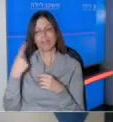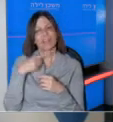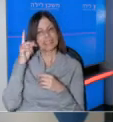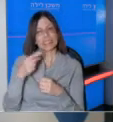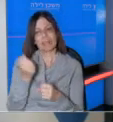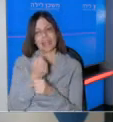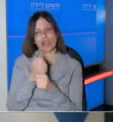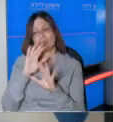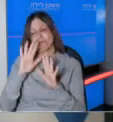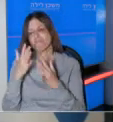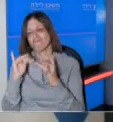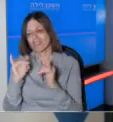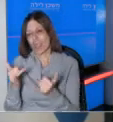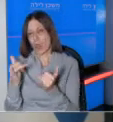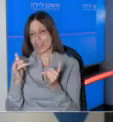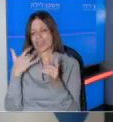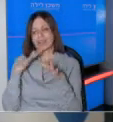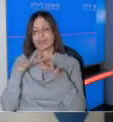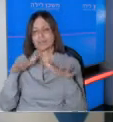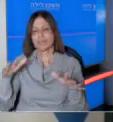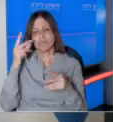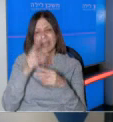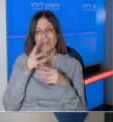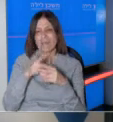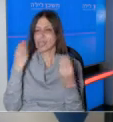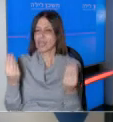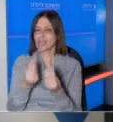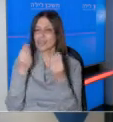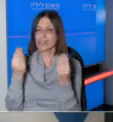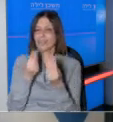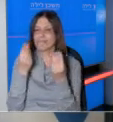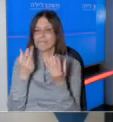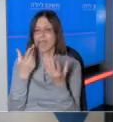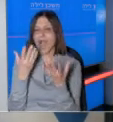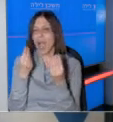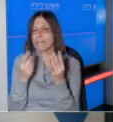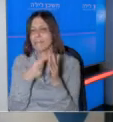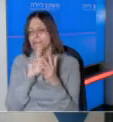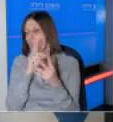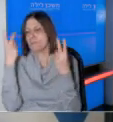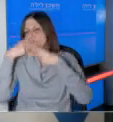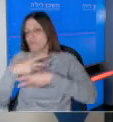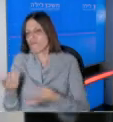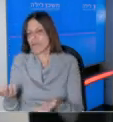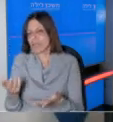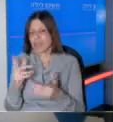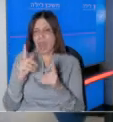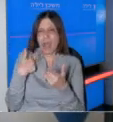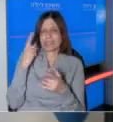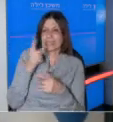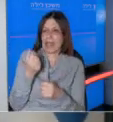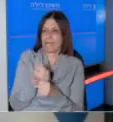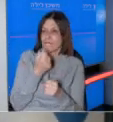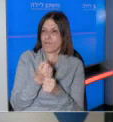לעשות את מה שנכון. ומגפה היא דבר מאוד קאונטר אינטואיטיב, היא הרבה פעמים היא לא מובנת. למה אתה צריך